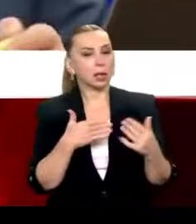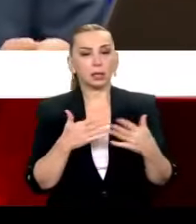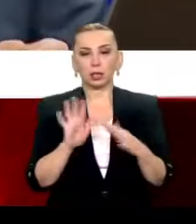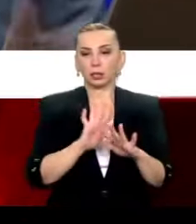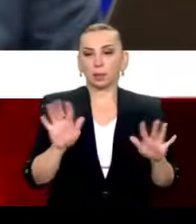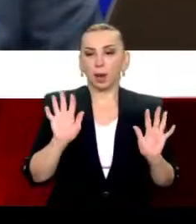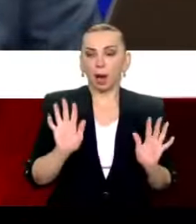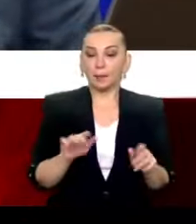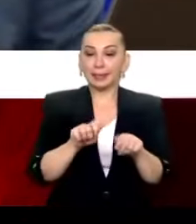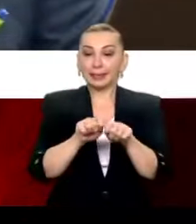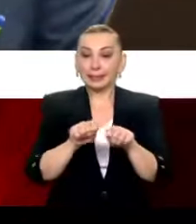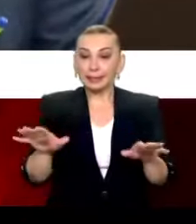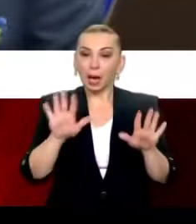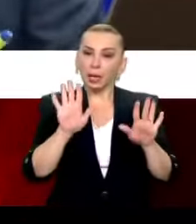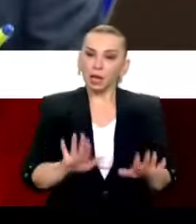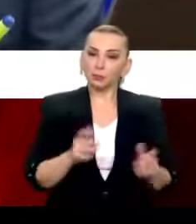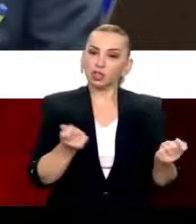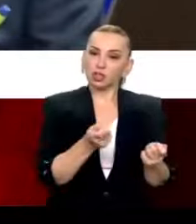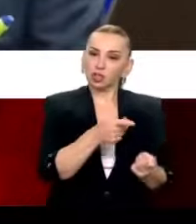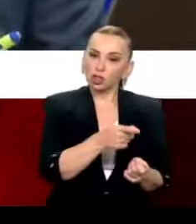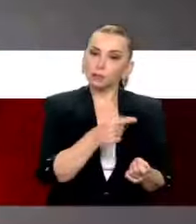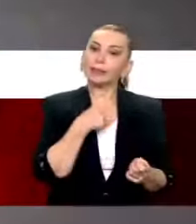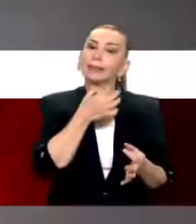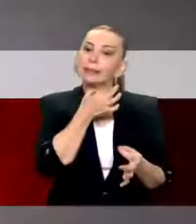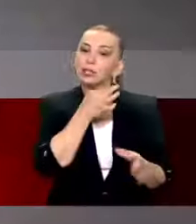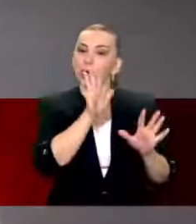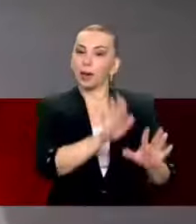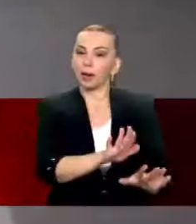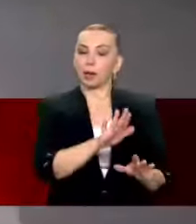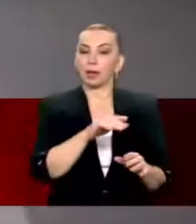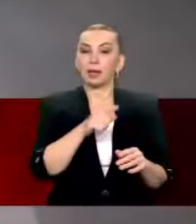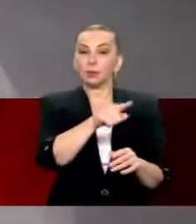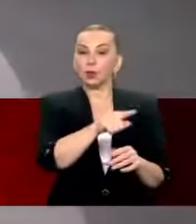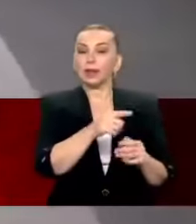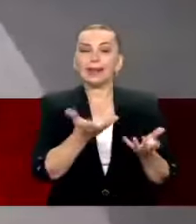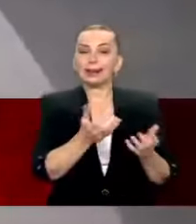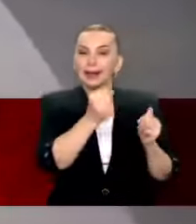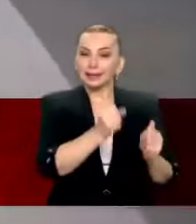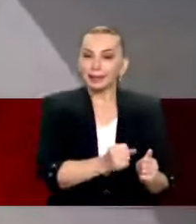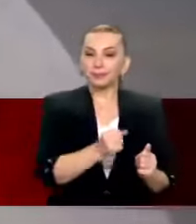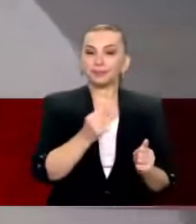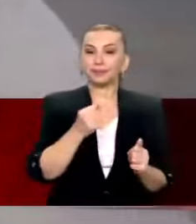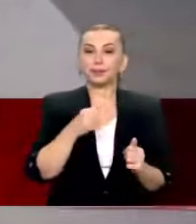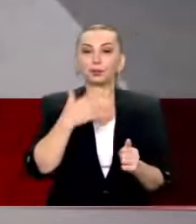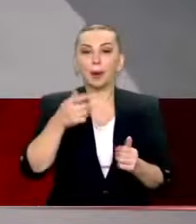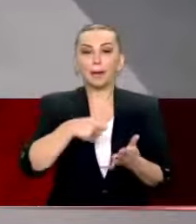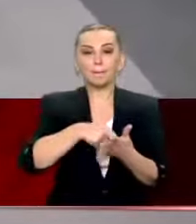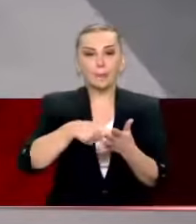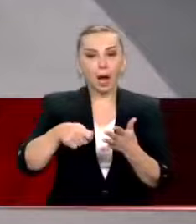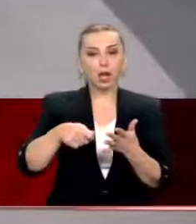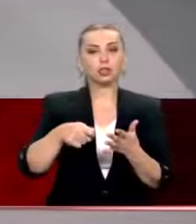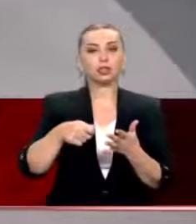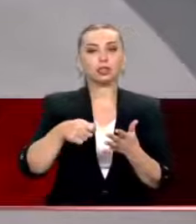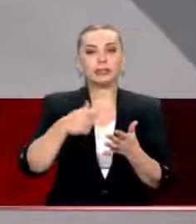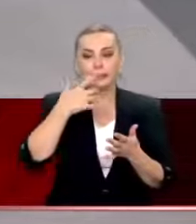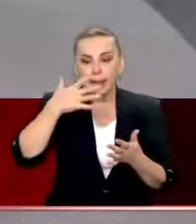değiliz ancak sistemde kalıp çalışmayı özellikle rica ediyorum sistemde ne kadar kalırlarsa gelecekteki emekli aylıklarının daha da yüksek